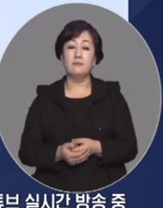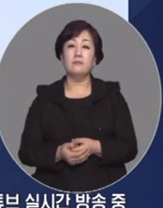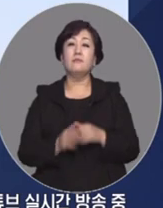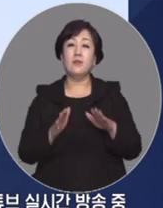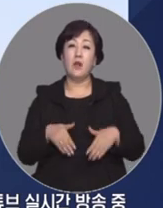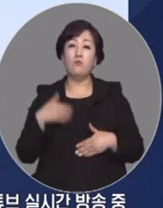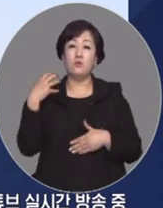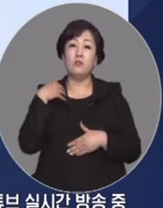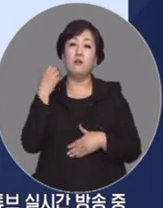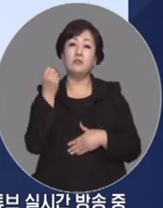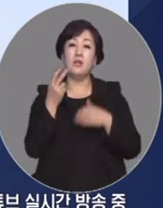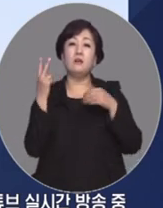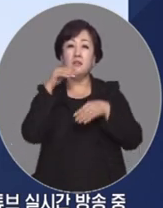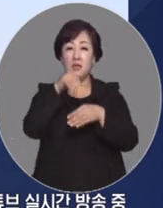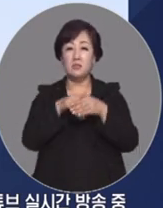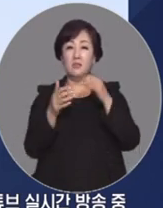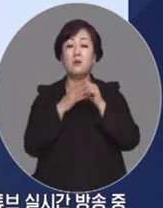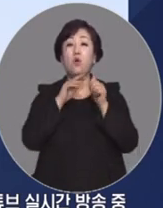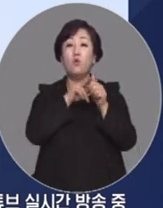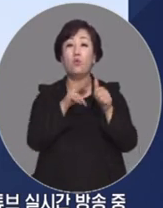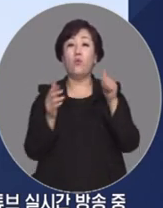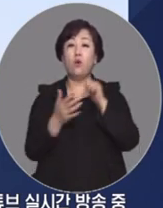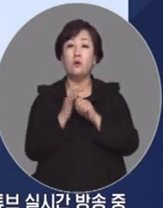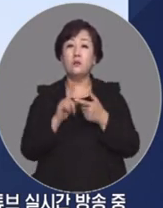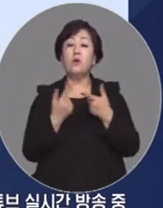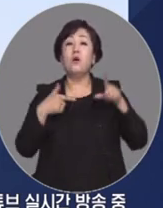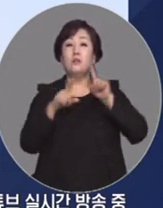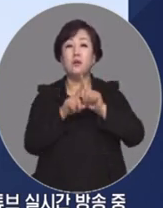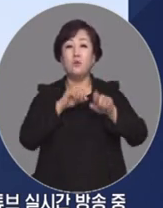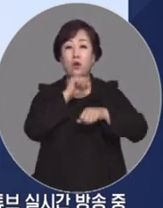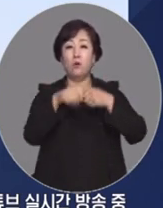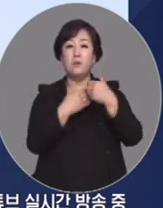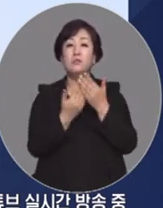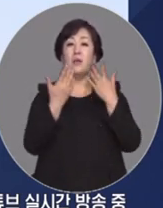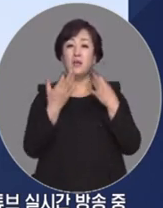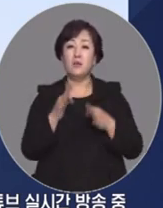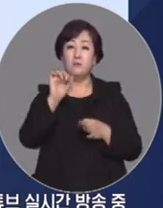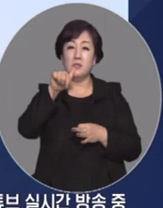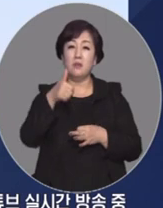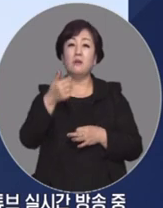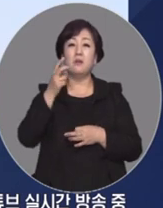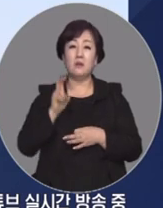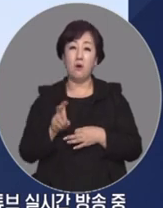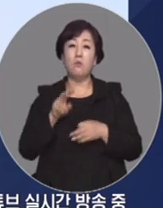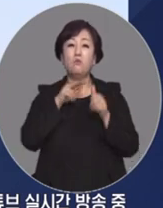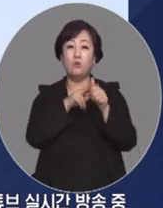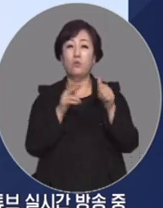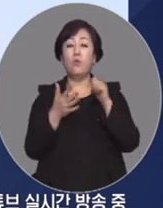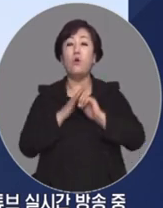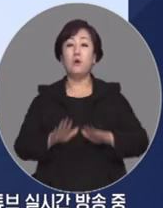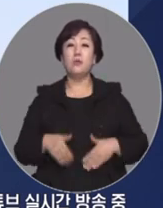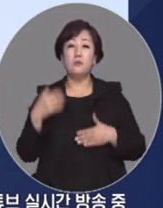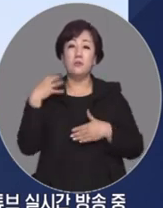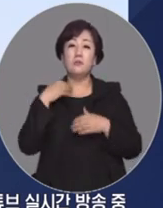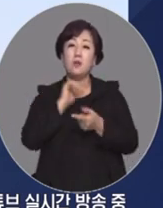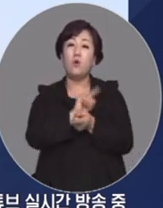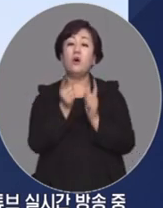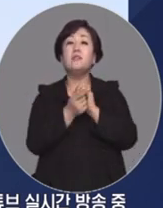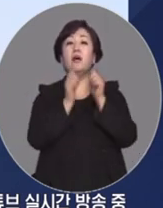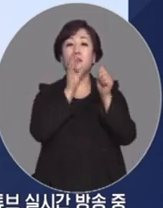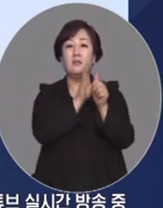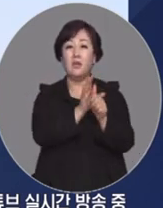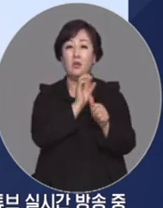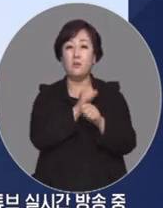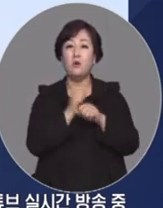먼저 남구청장 재선거 후보입니다. 더불어민주당 김석겸 후보. 남구청장 권한대행을